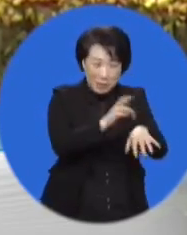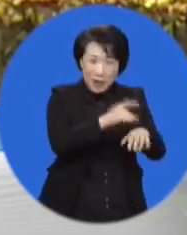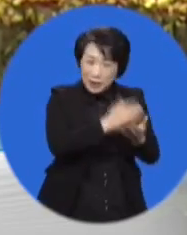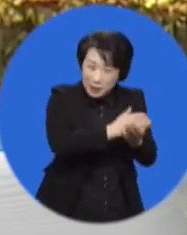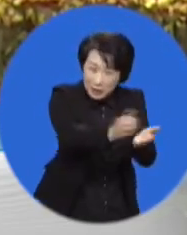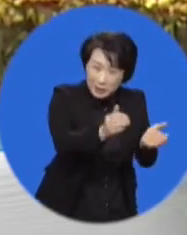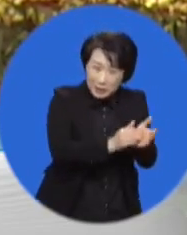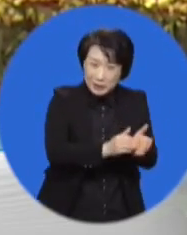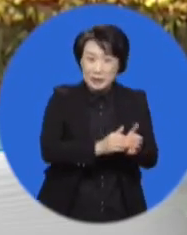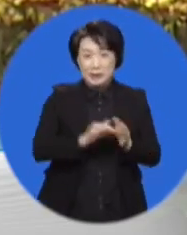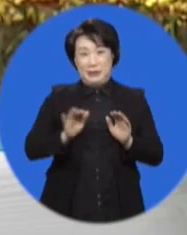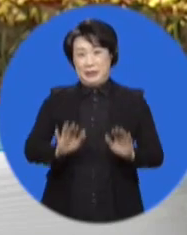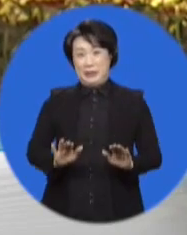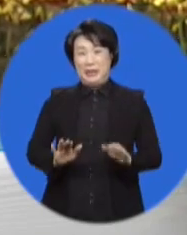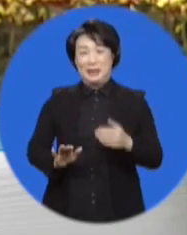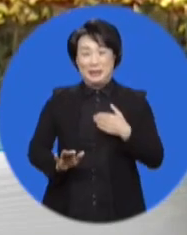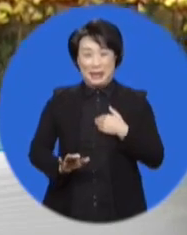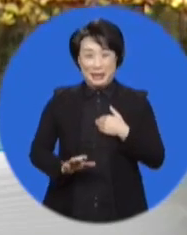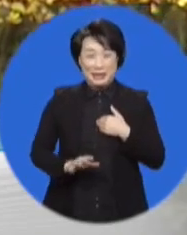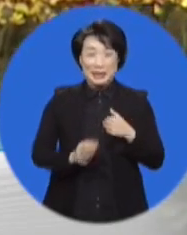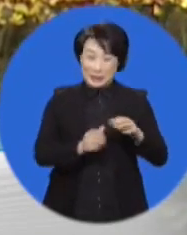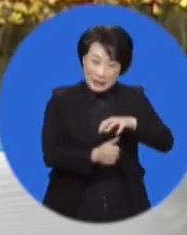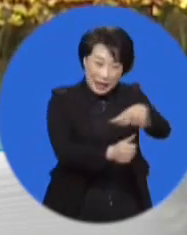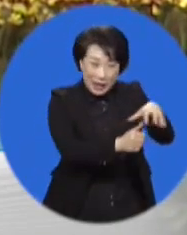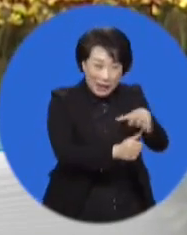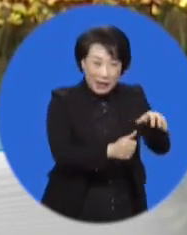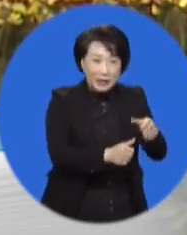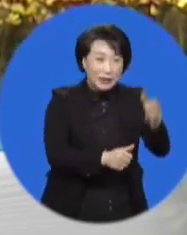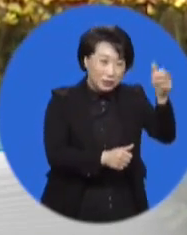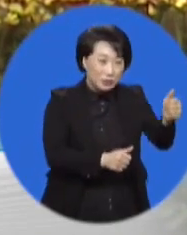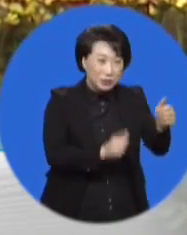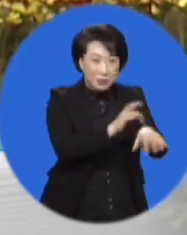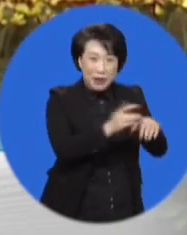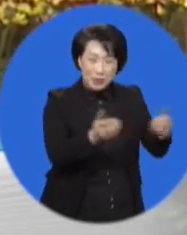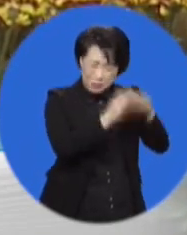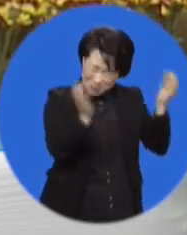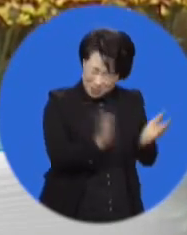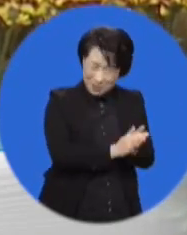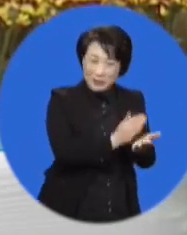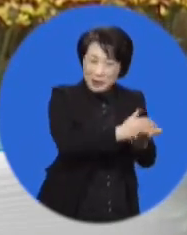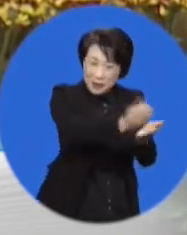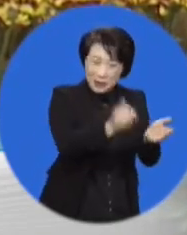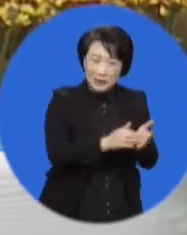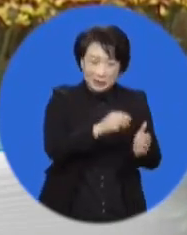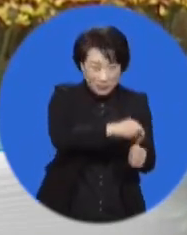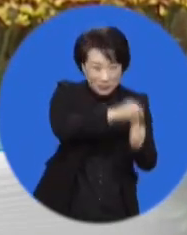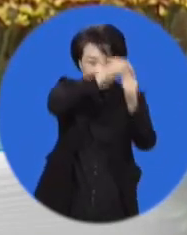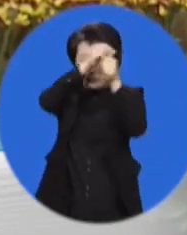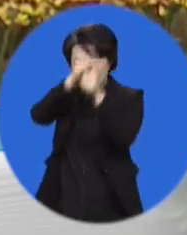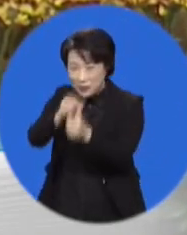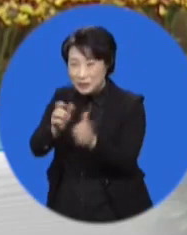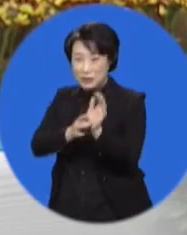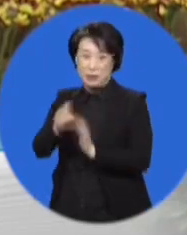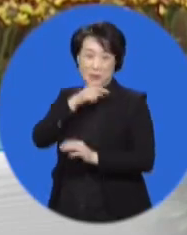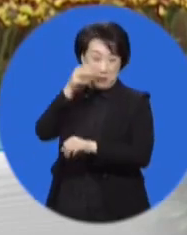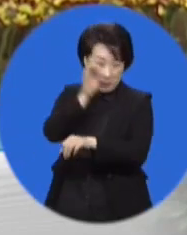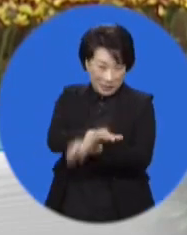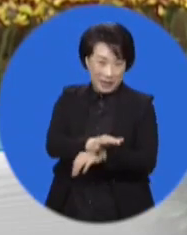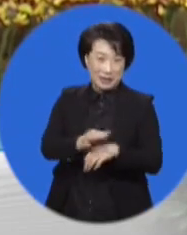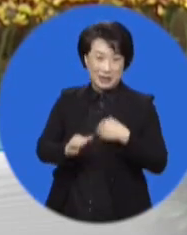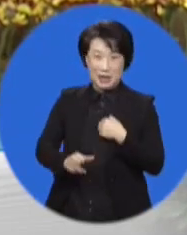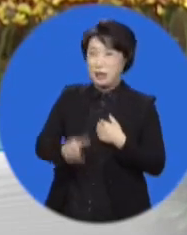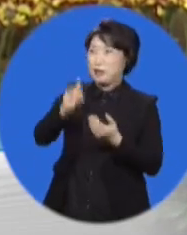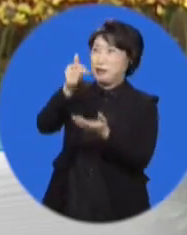멸하시고 나를 장악하던 주인을 마귀를 멸하시고 나를 구원해서 피로값 주고사